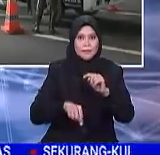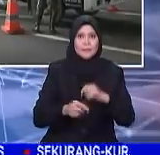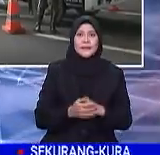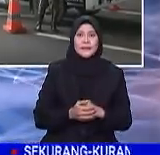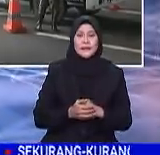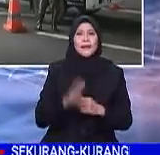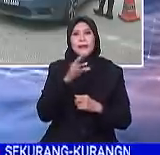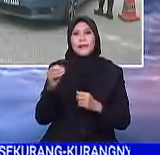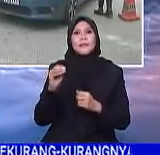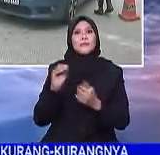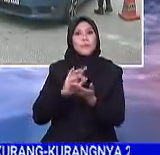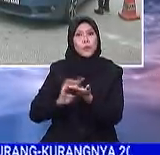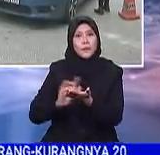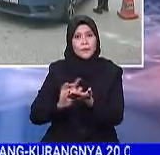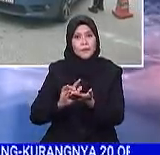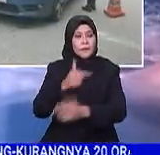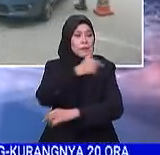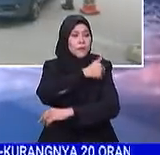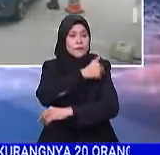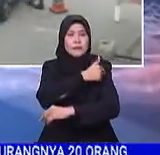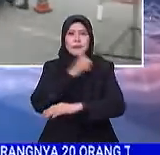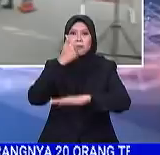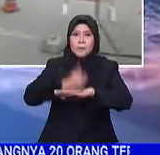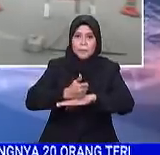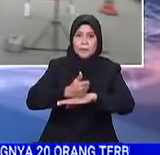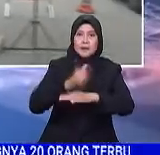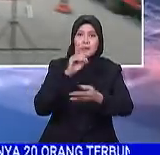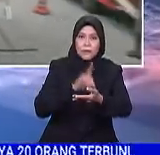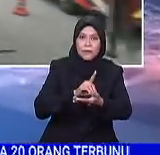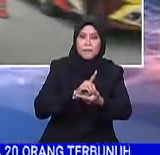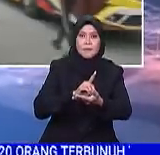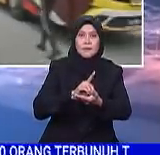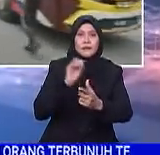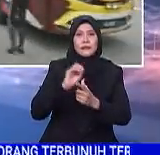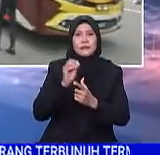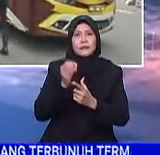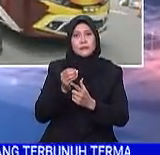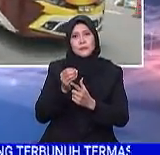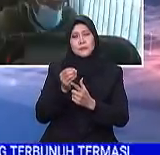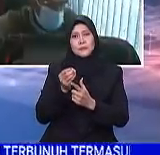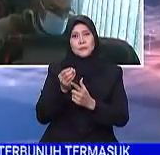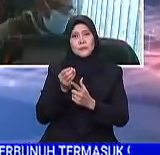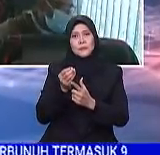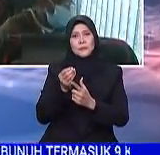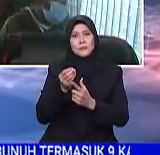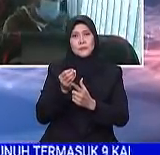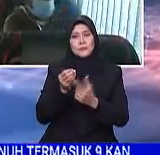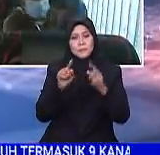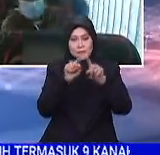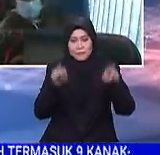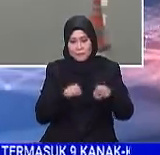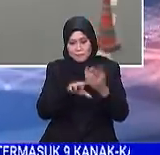perubatan, tujuan perubatan, vaksin dan surat temu janji atau paparan dengan paparan MySejahtera